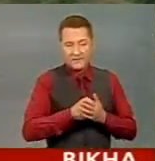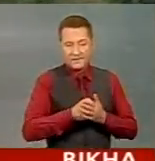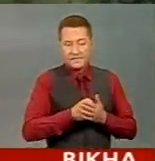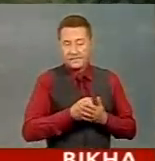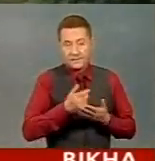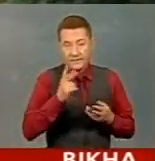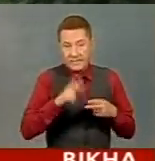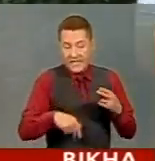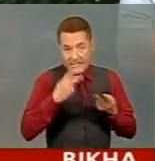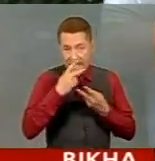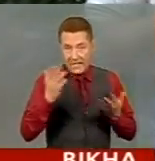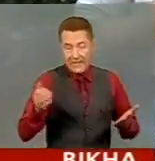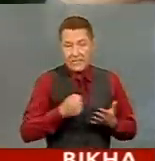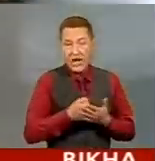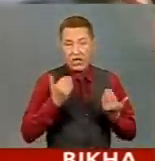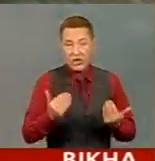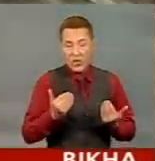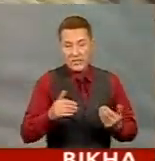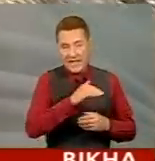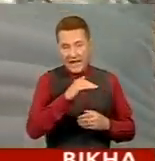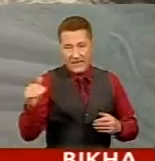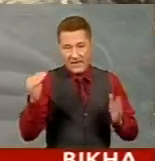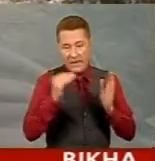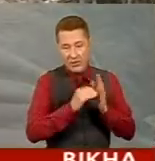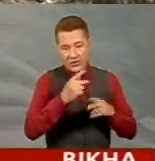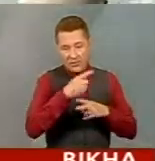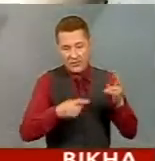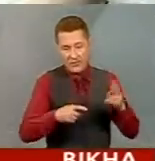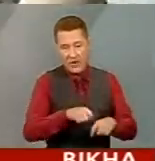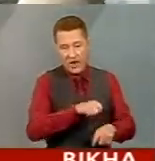не видно, бо досі її рівень залишається на позначці 1,5 метри.